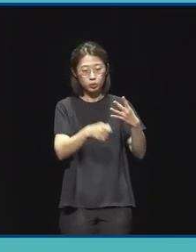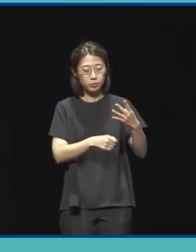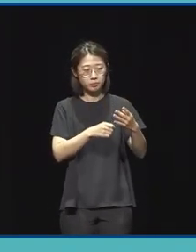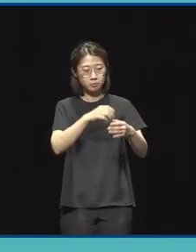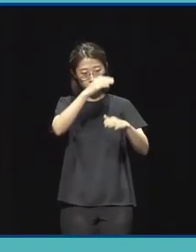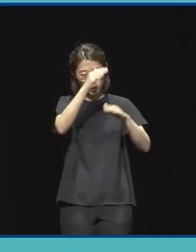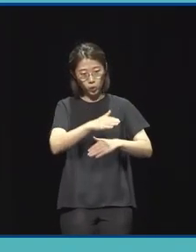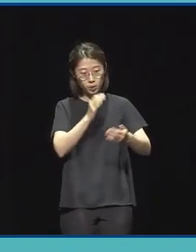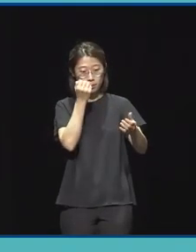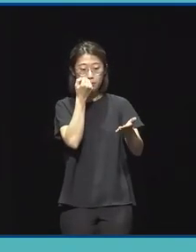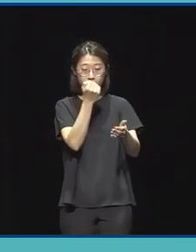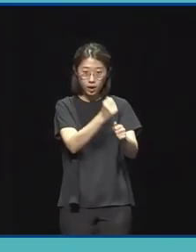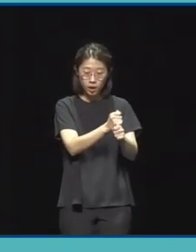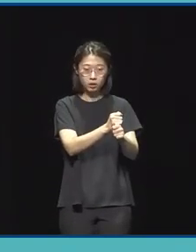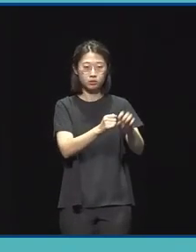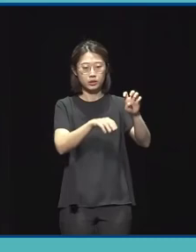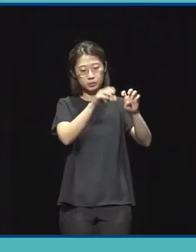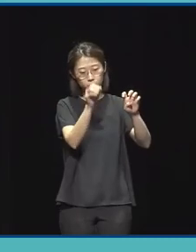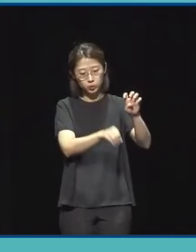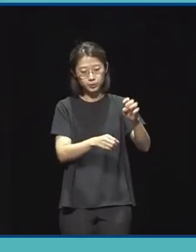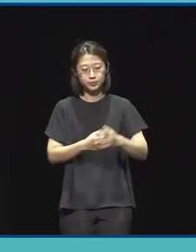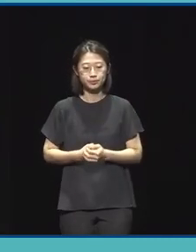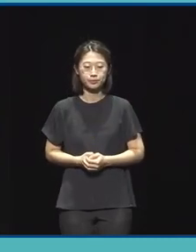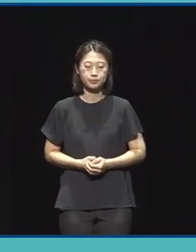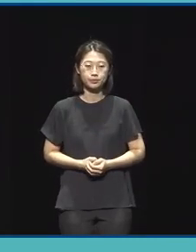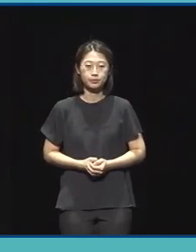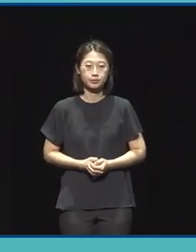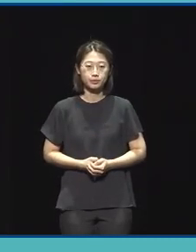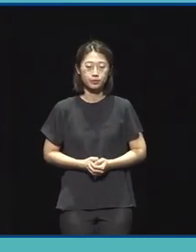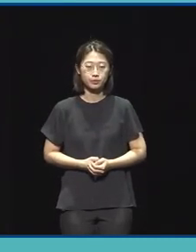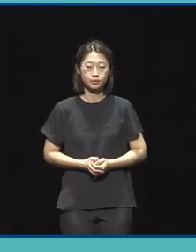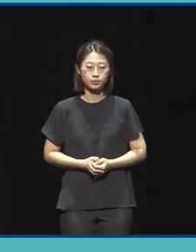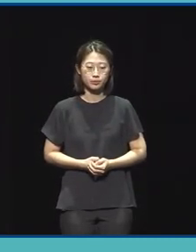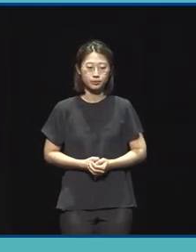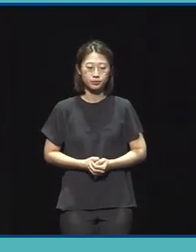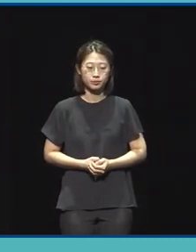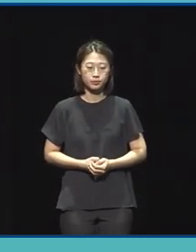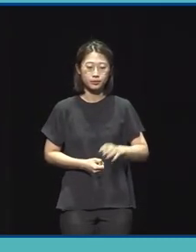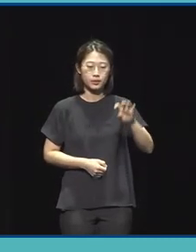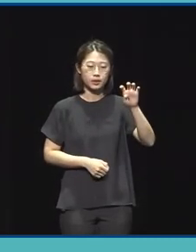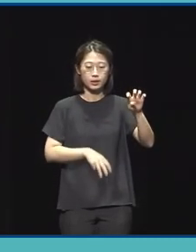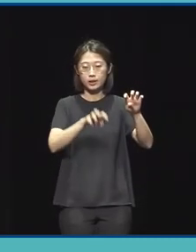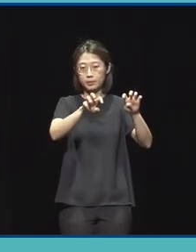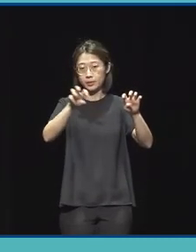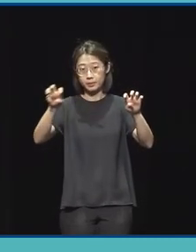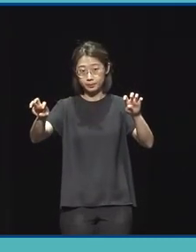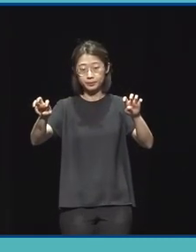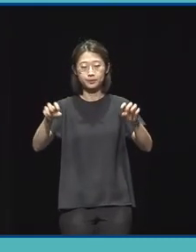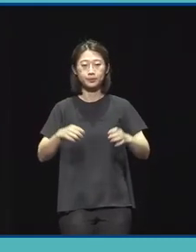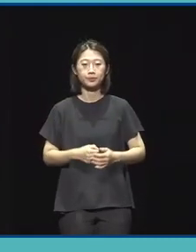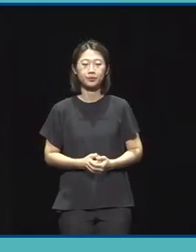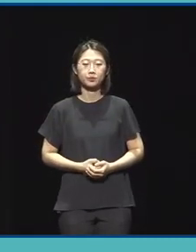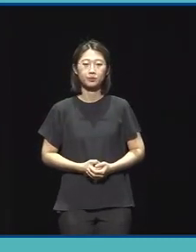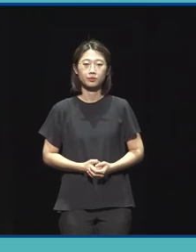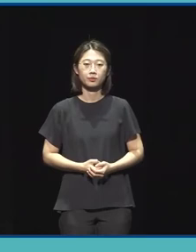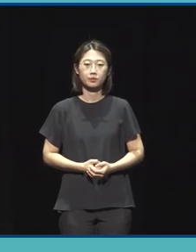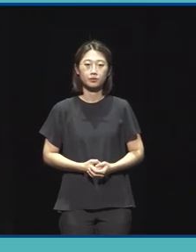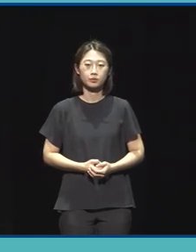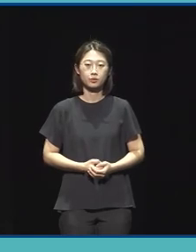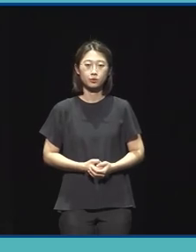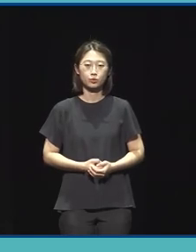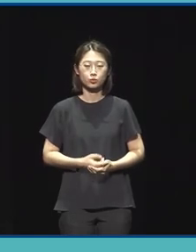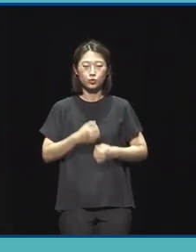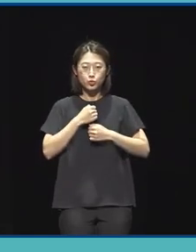적합성 등 세계 3대 심의 기준별로 가중치 4대 3대 3 설정이 되어 있고요 조금 더